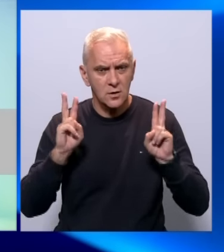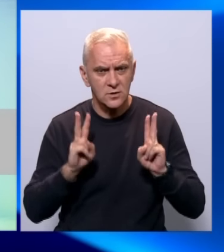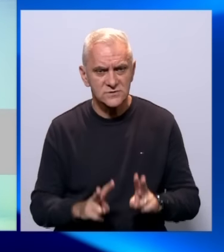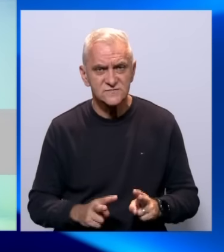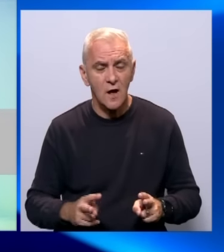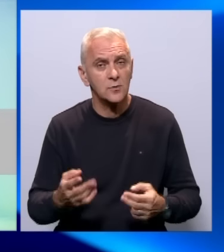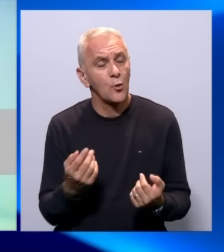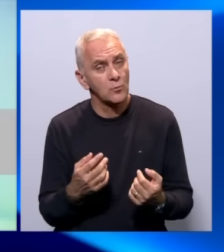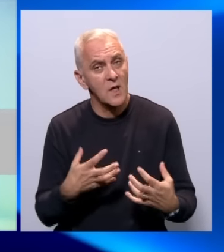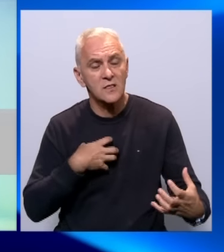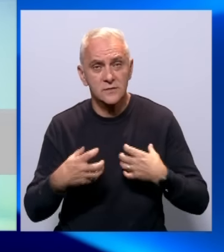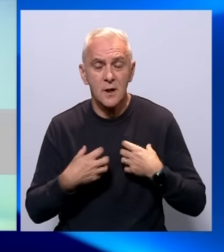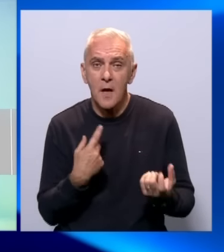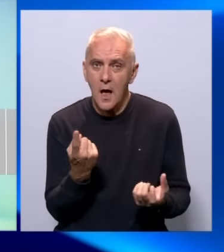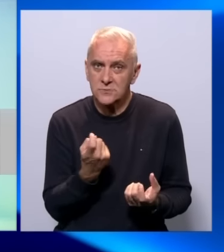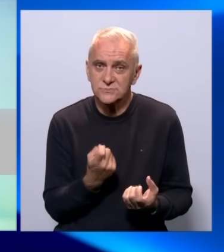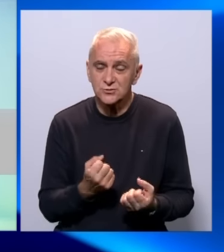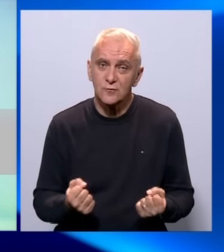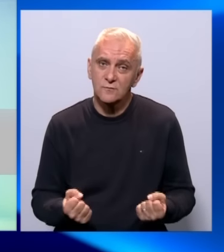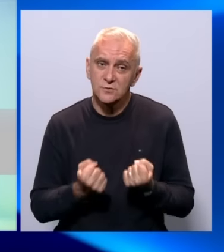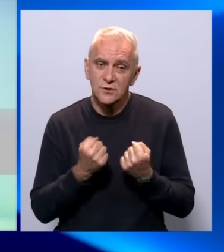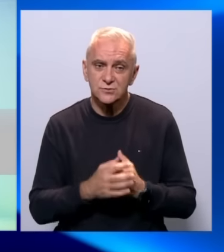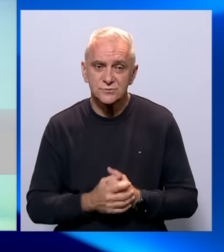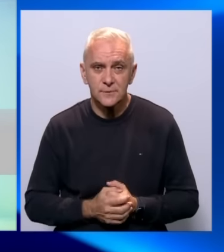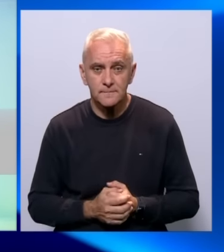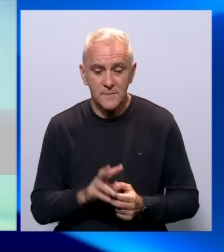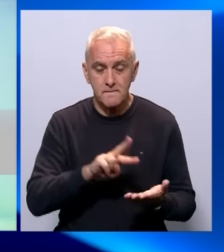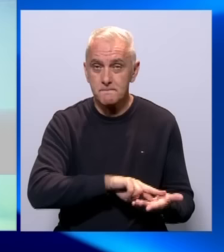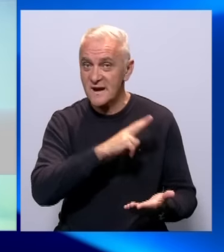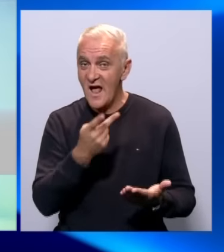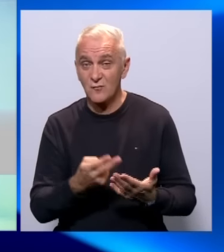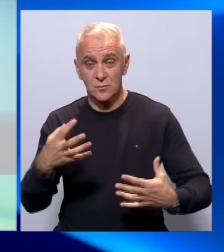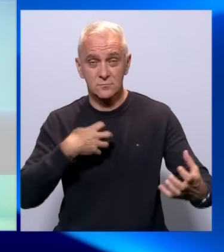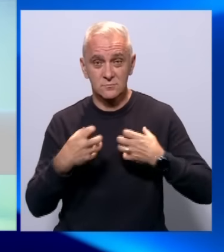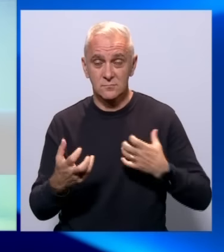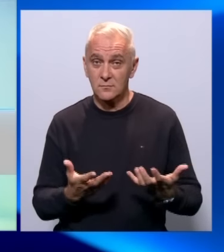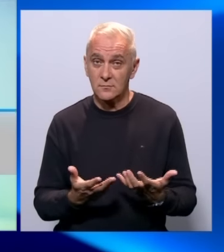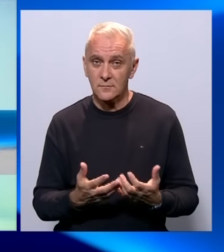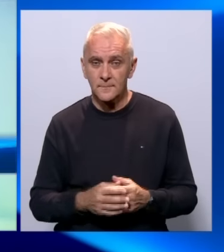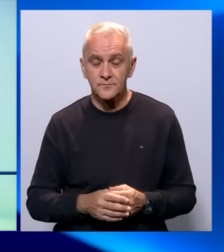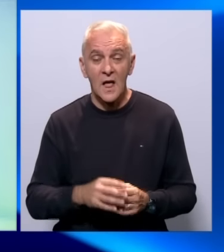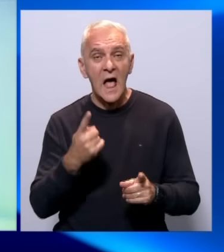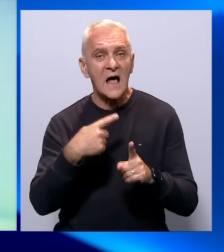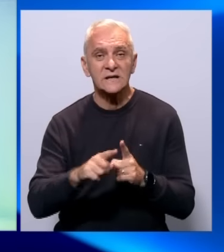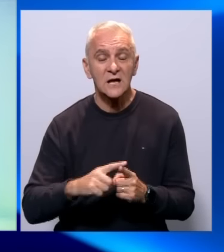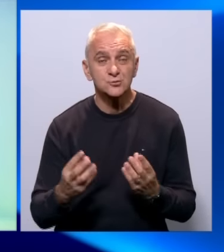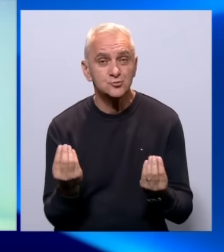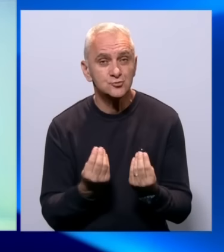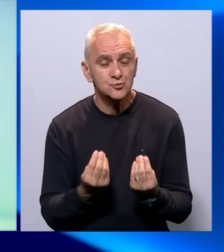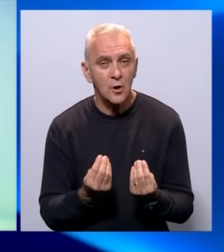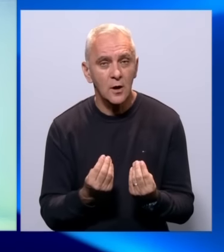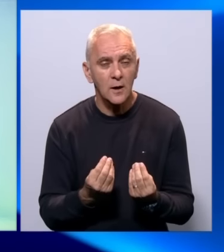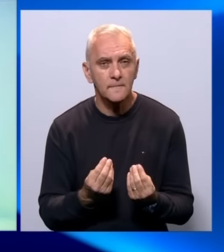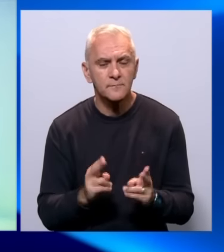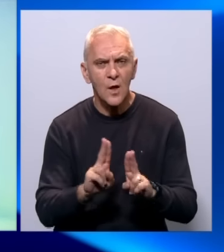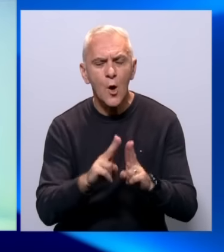dramaturški izazov prevesti taj roman u dramatizaciju iz razloga što je roman